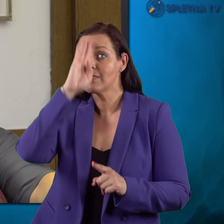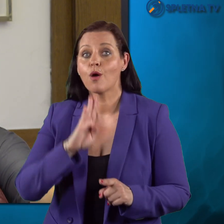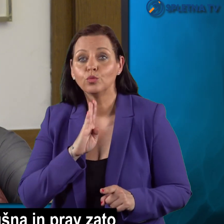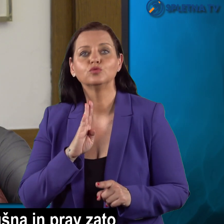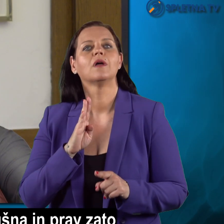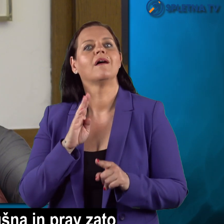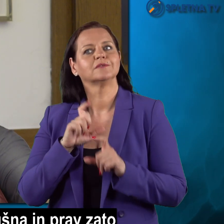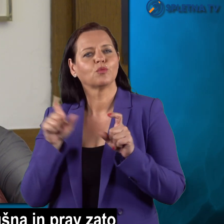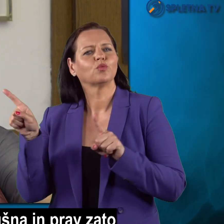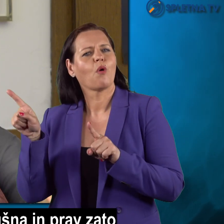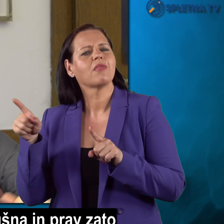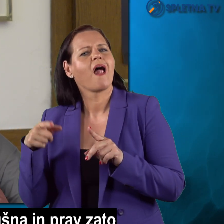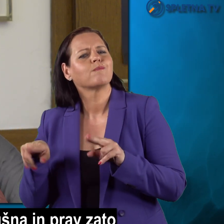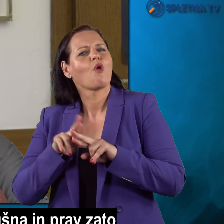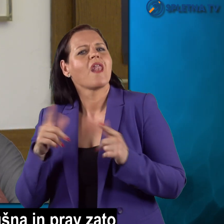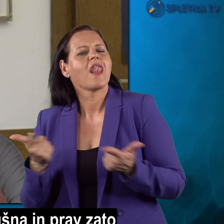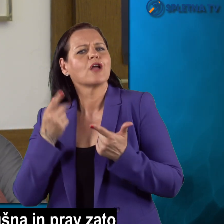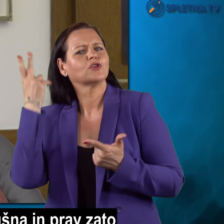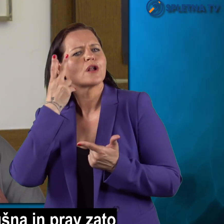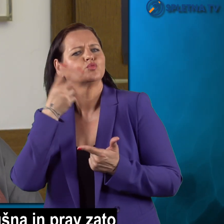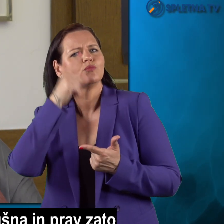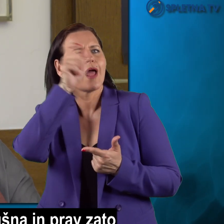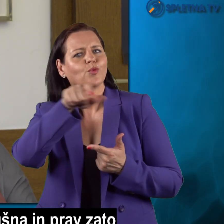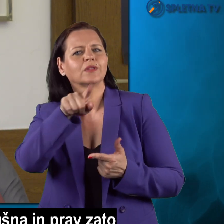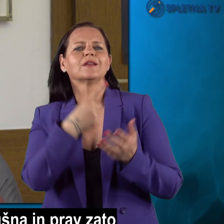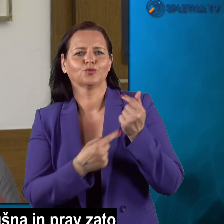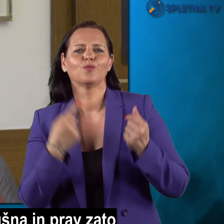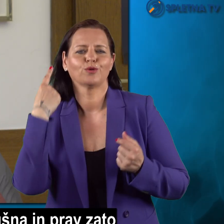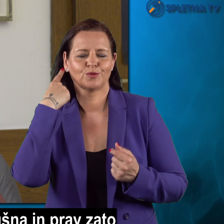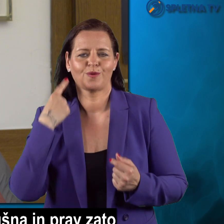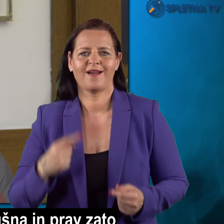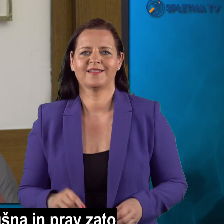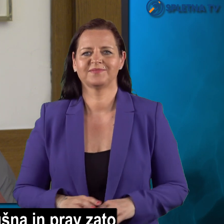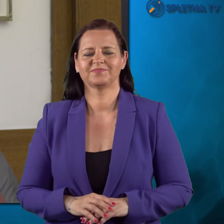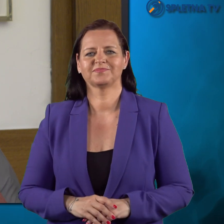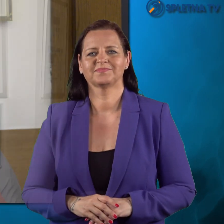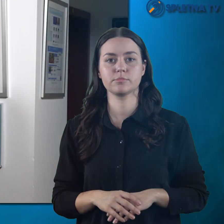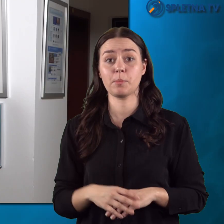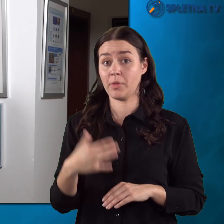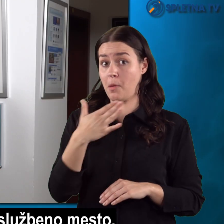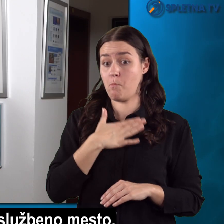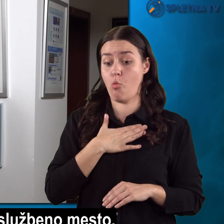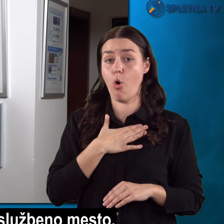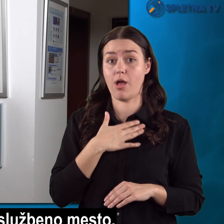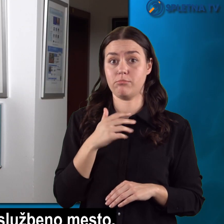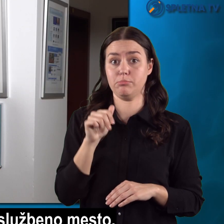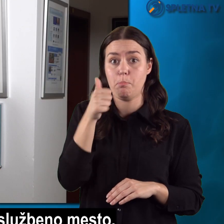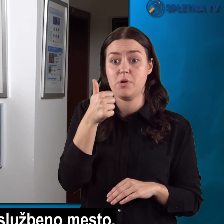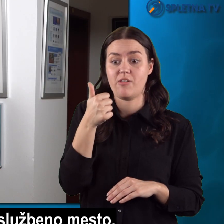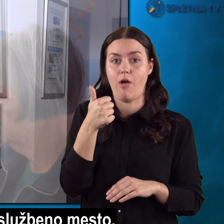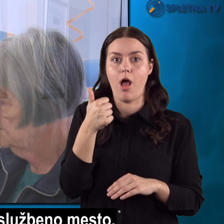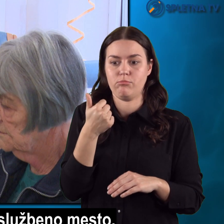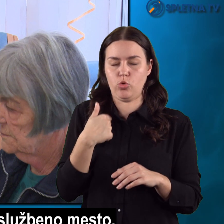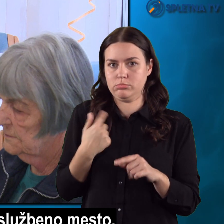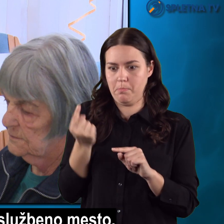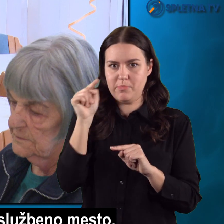lažje razume ljudi z izgubo sluha. Moja prva točka, ko sem